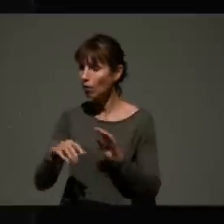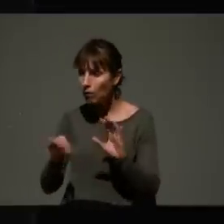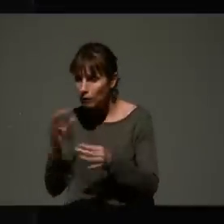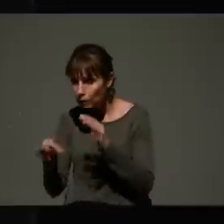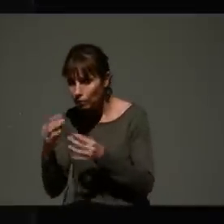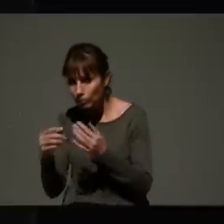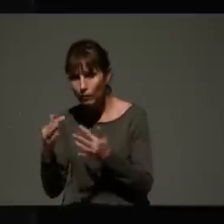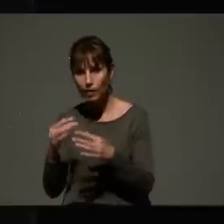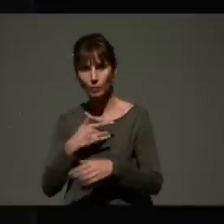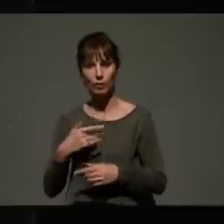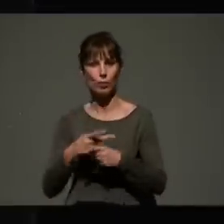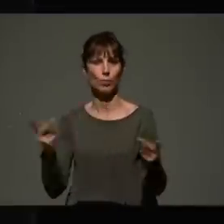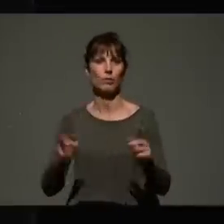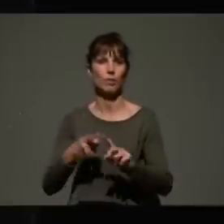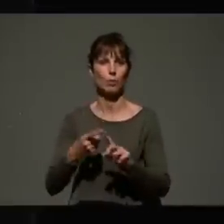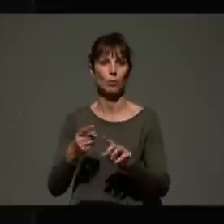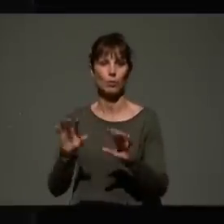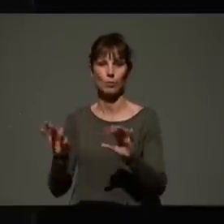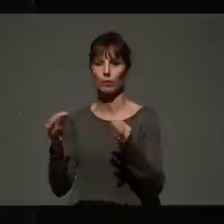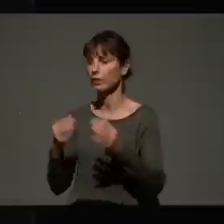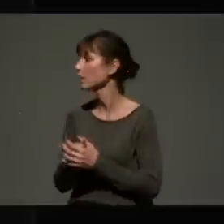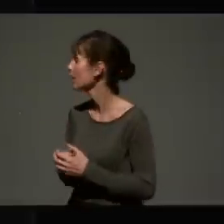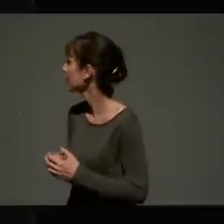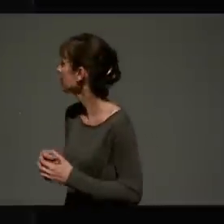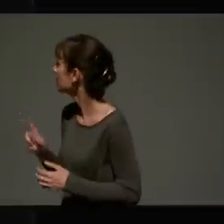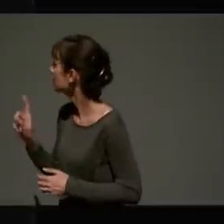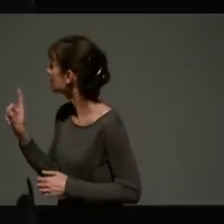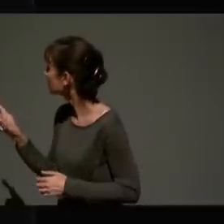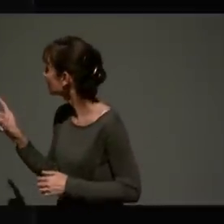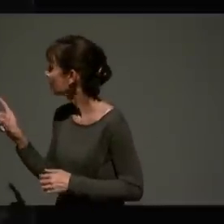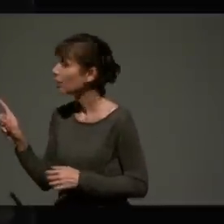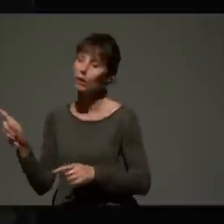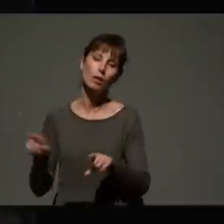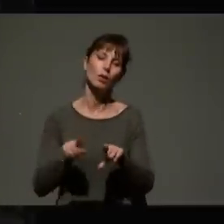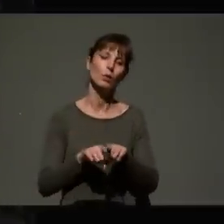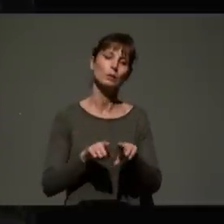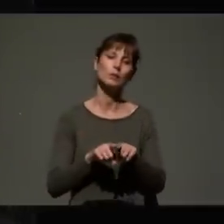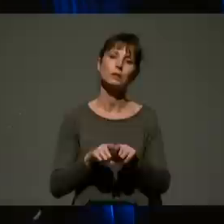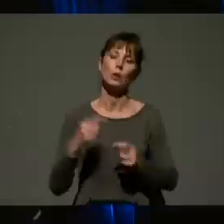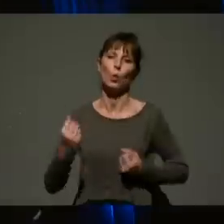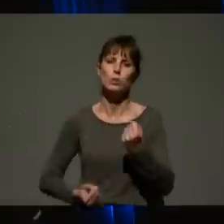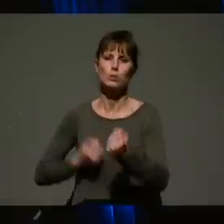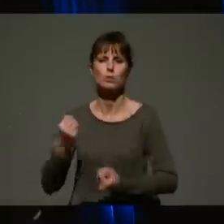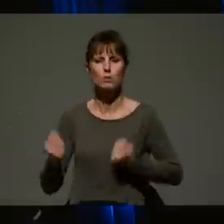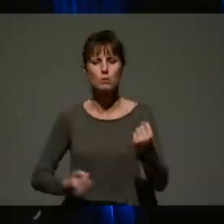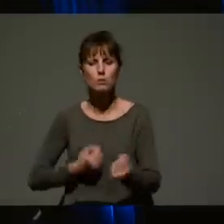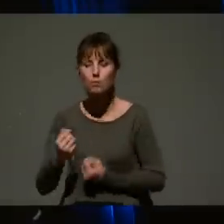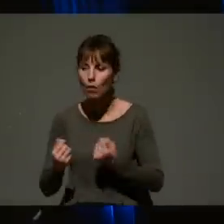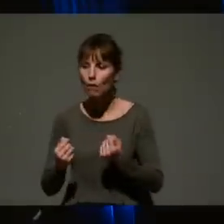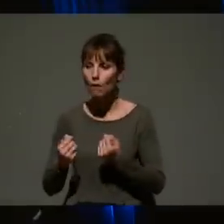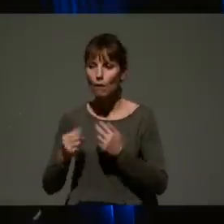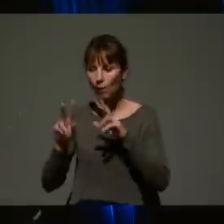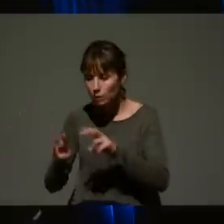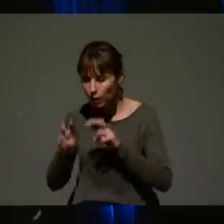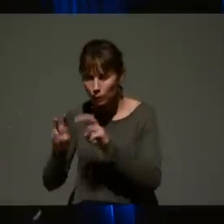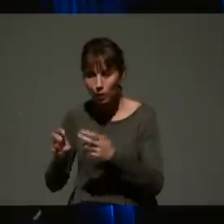santé publique. Et puis, la connaissance de ce milieu de la pratique de la course à pied nous a permis de beaucoup avancer,